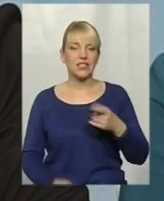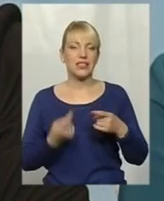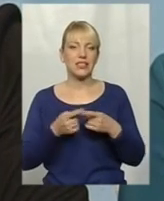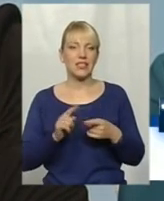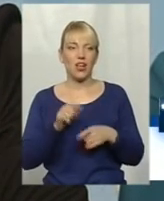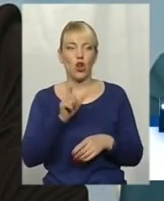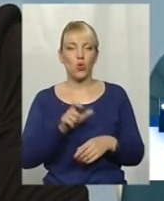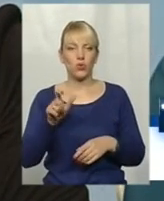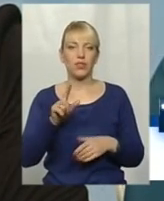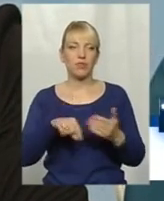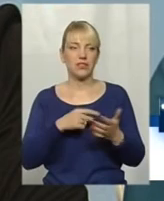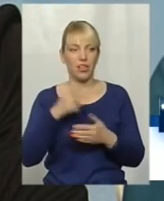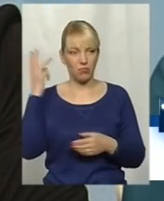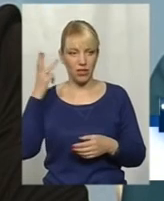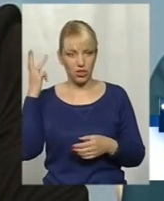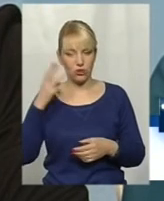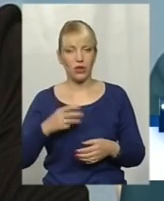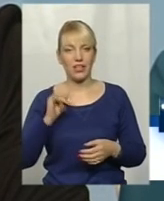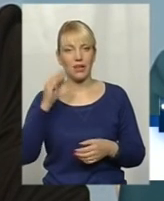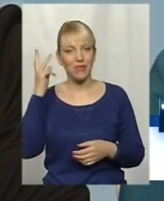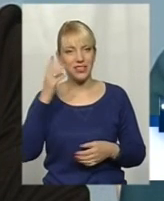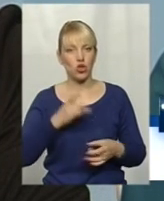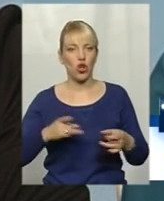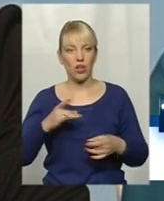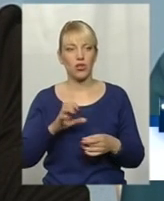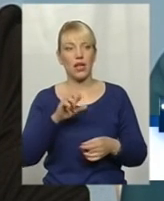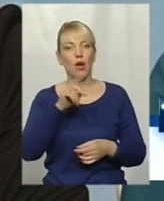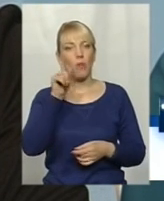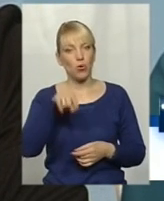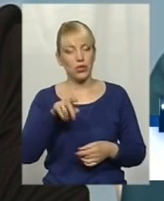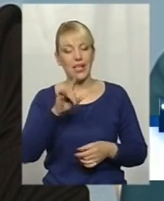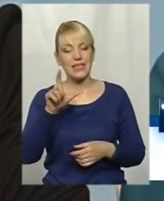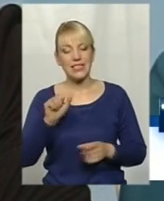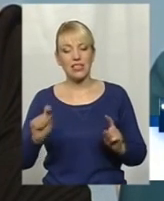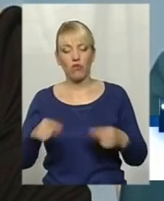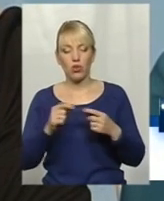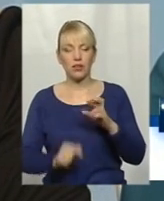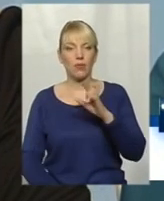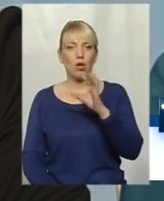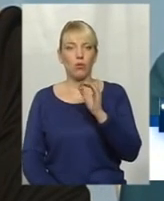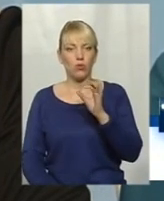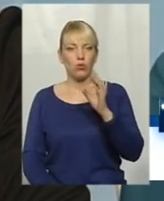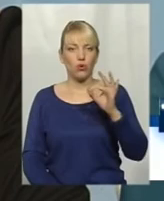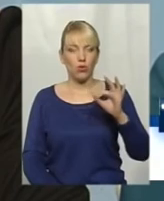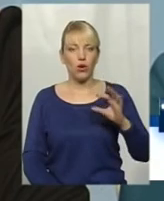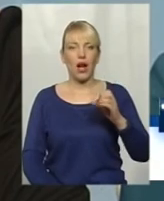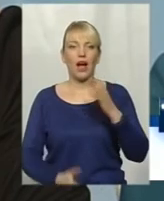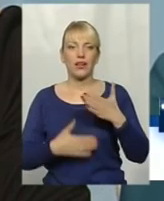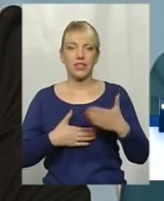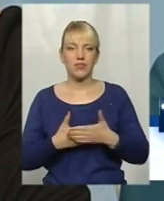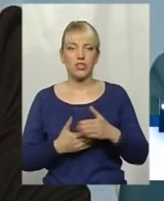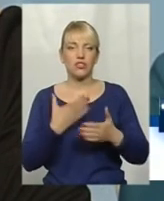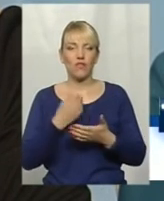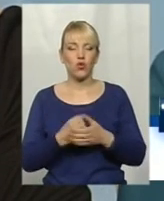мешканці міста Хмельницького і Хмельницького району. Проте зі створенням бюро активізували свою роботу і